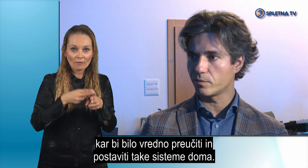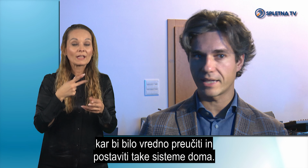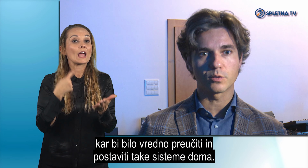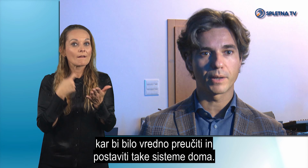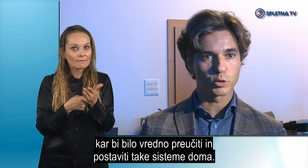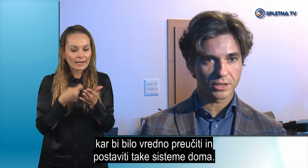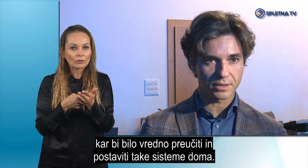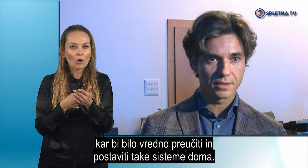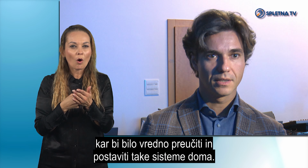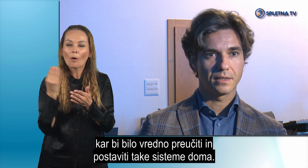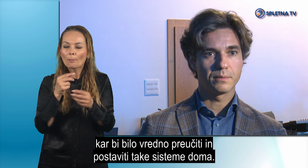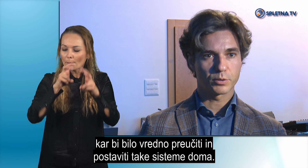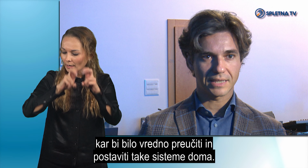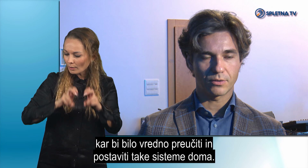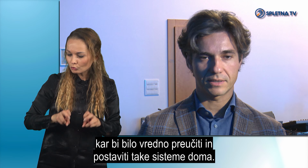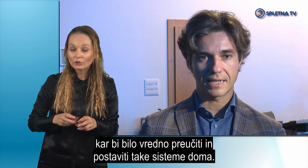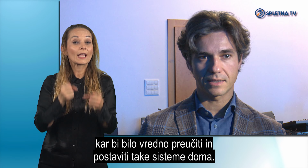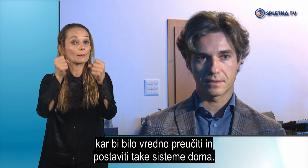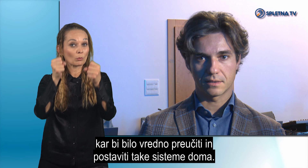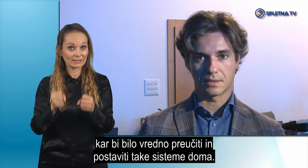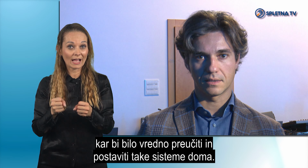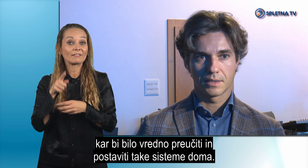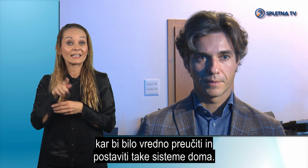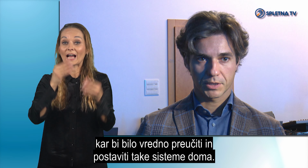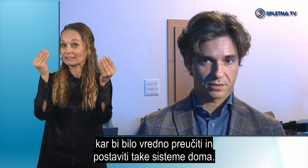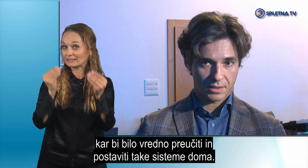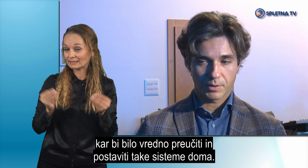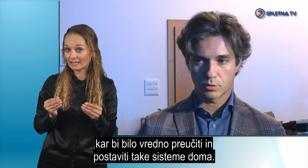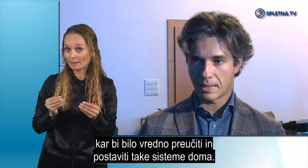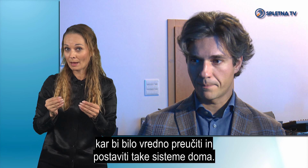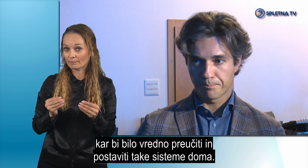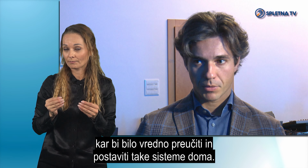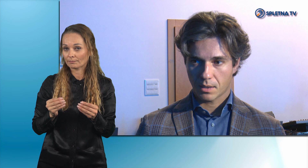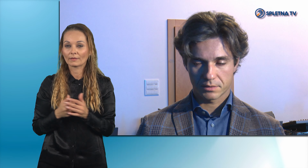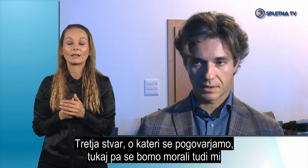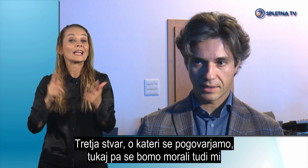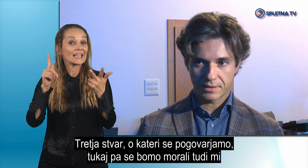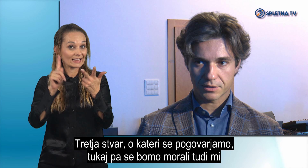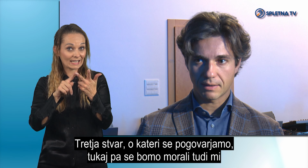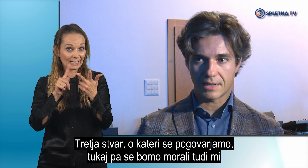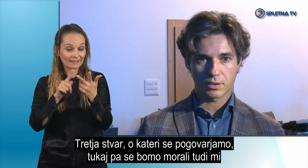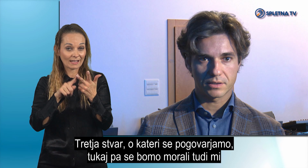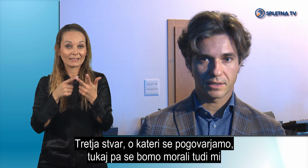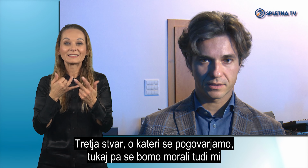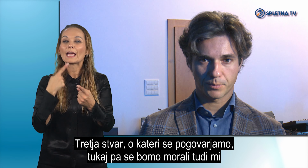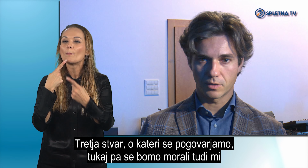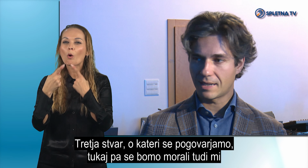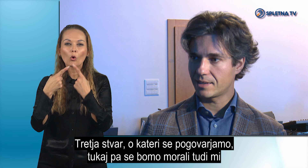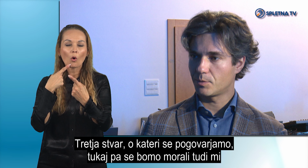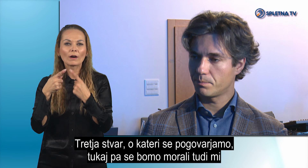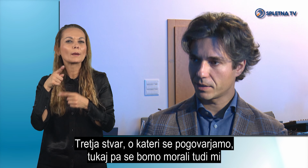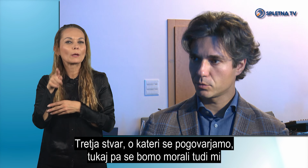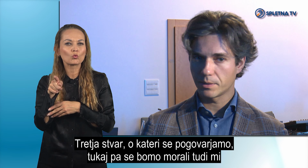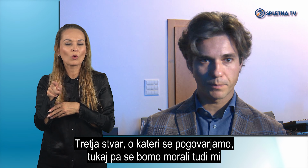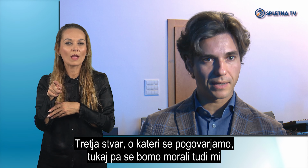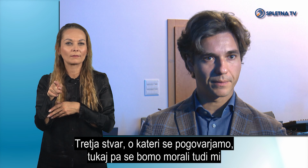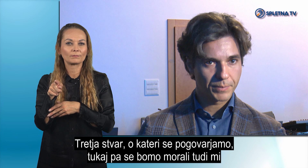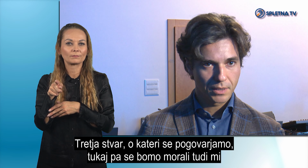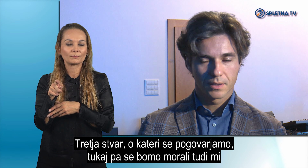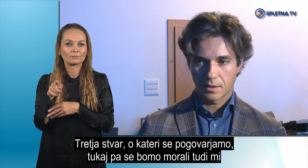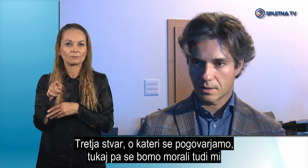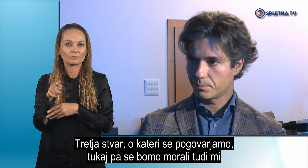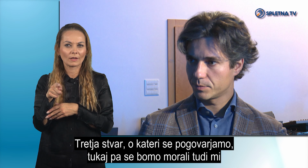bi bilo vredno preučiti in postavljati take sisteme doma. Zdaj tretja stvar, o kateri se pogovarjamo, ampak tukaj